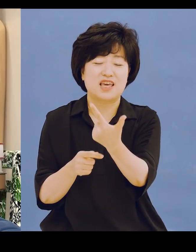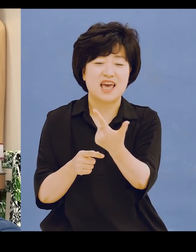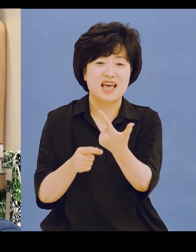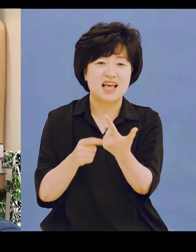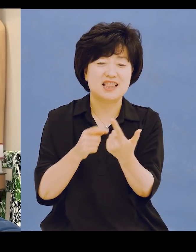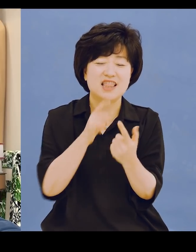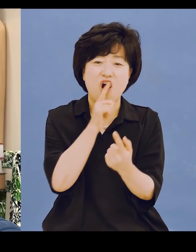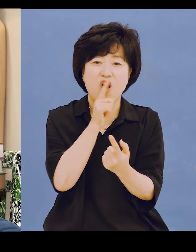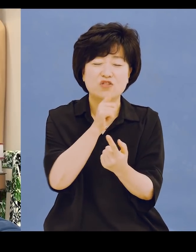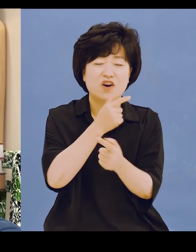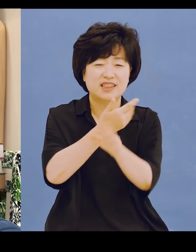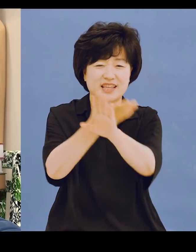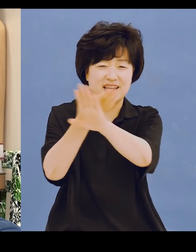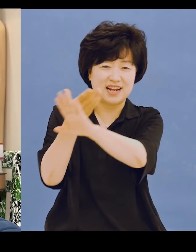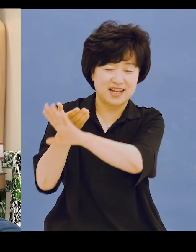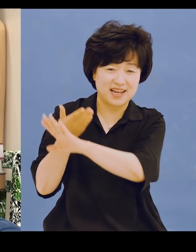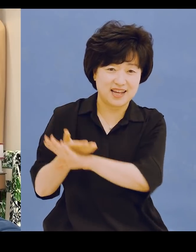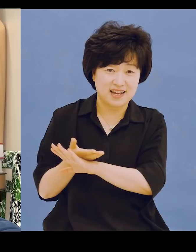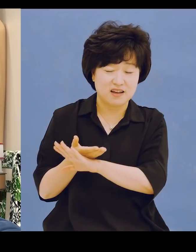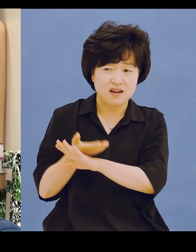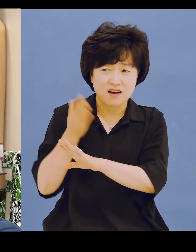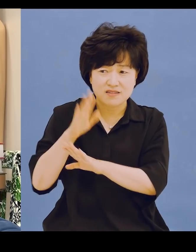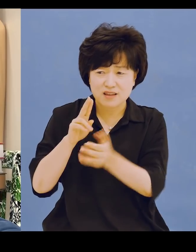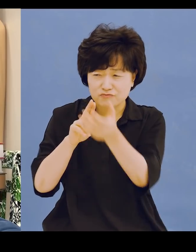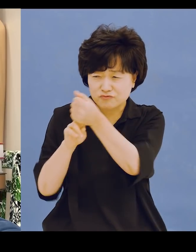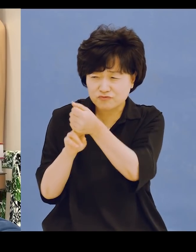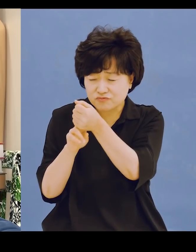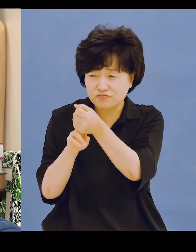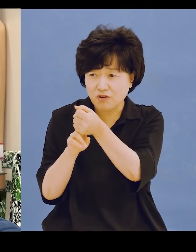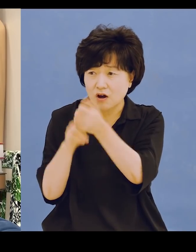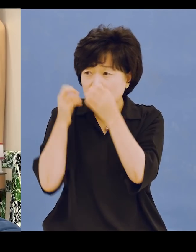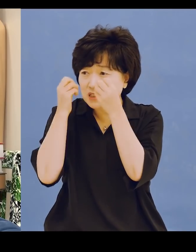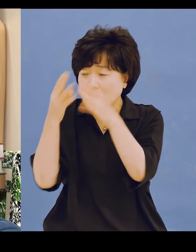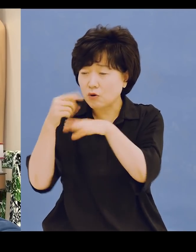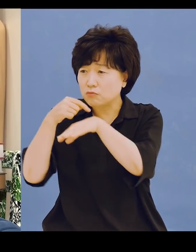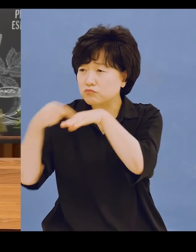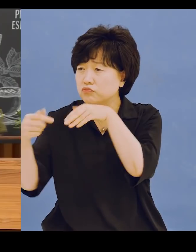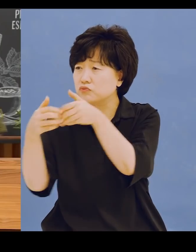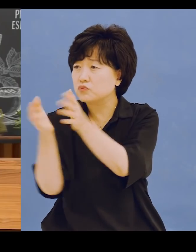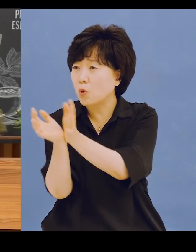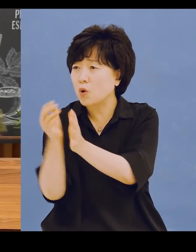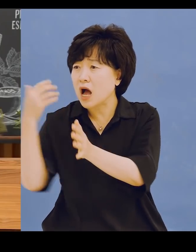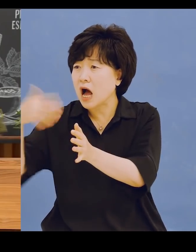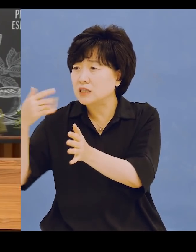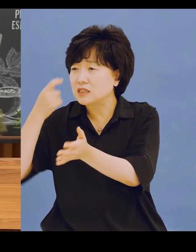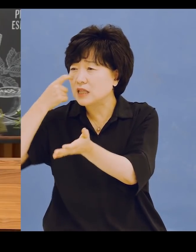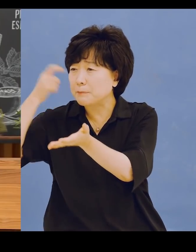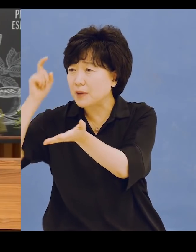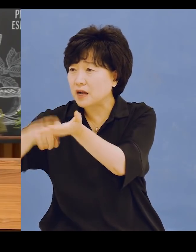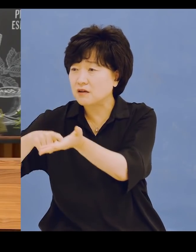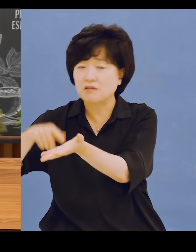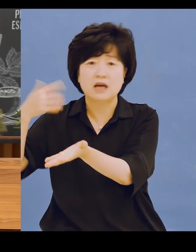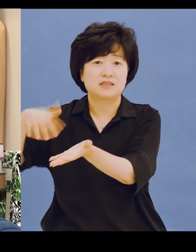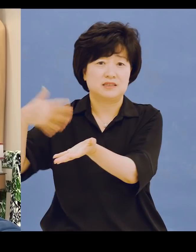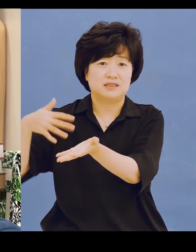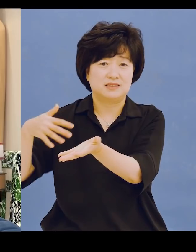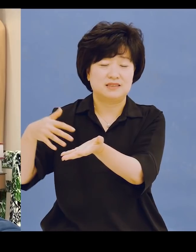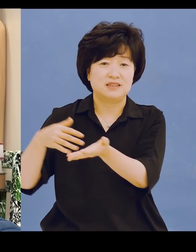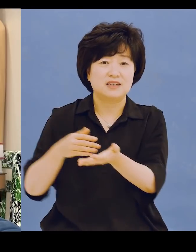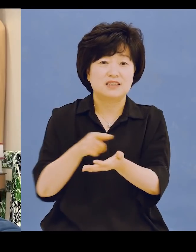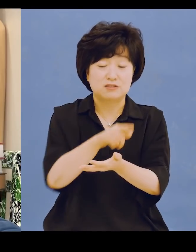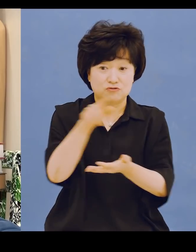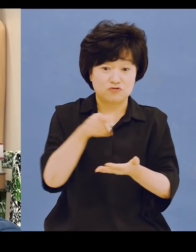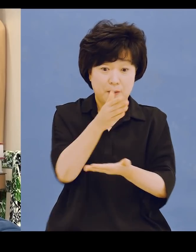그러나 아직도 새로운 부족이 얼만큼 있는지를 다 발견하지 못한 와. 그 중에 한 반